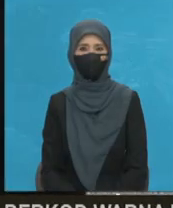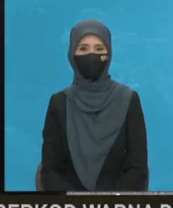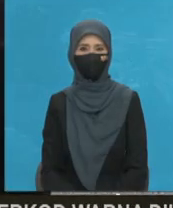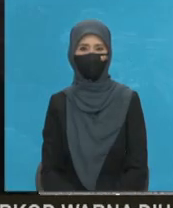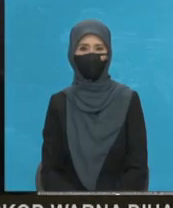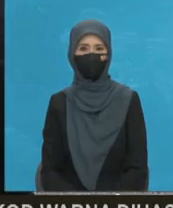hai hai